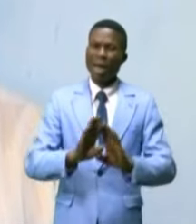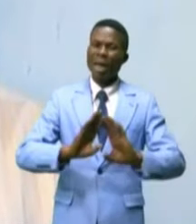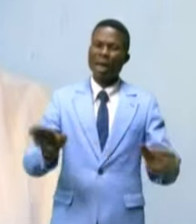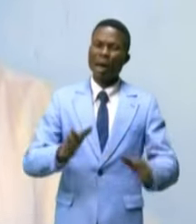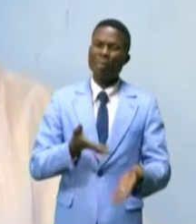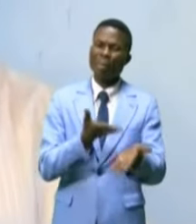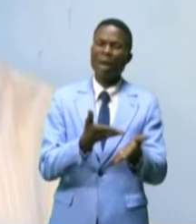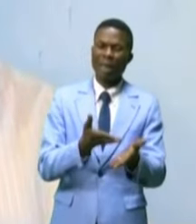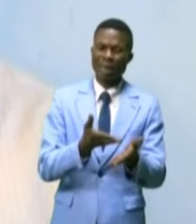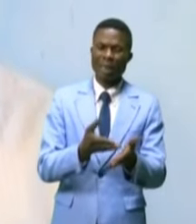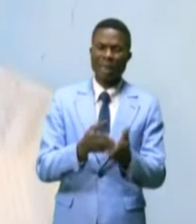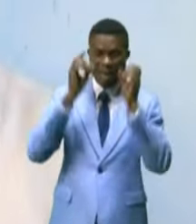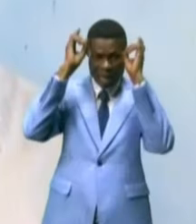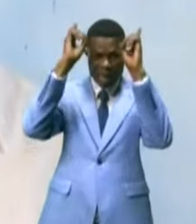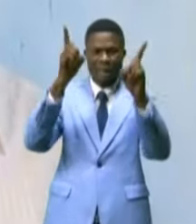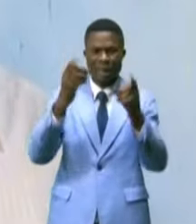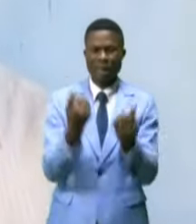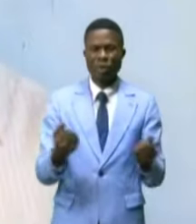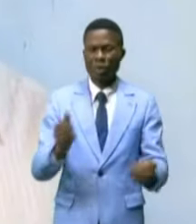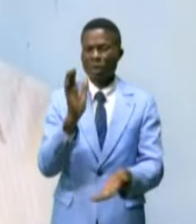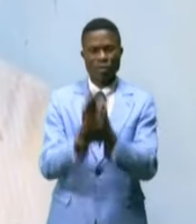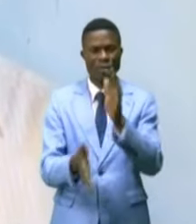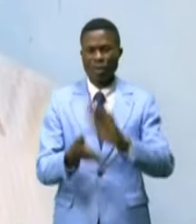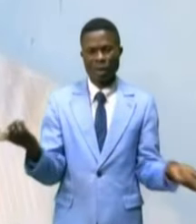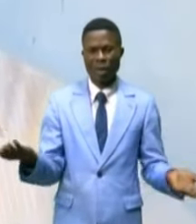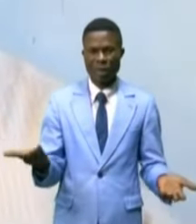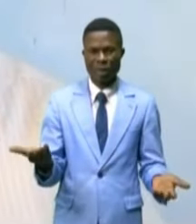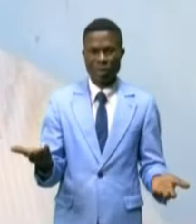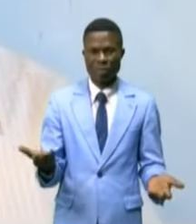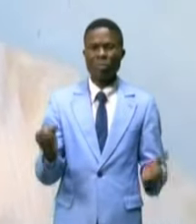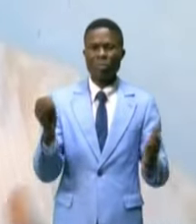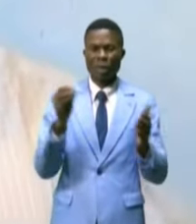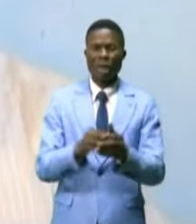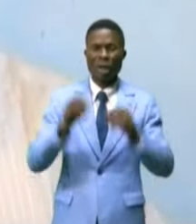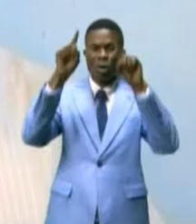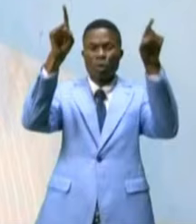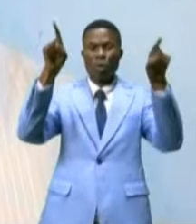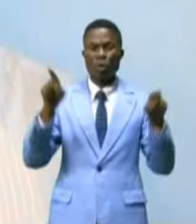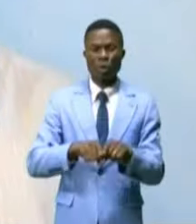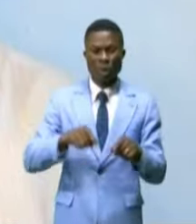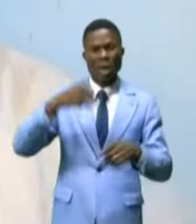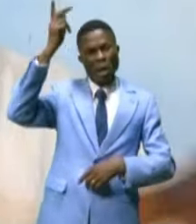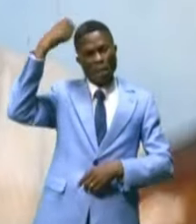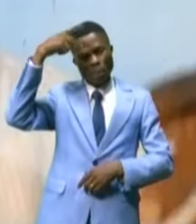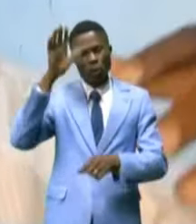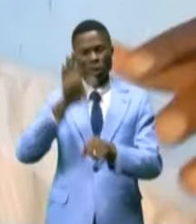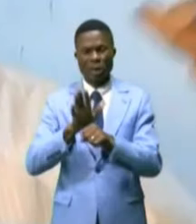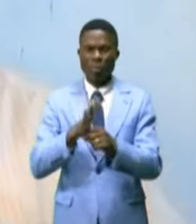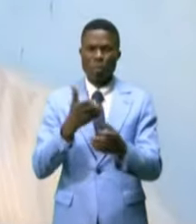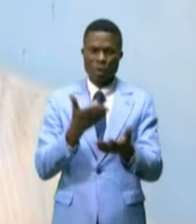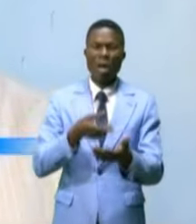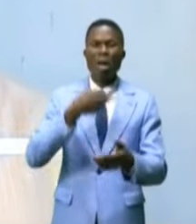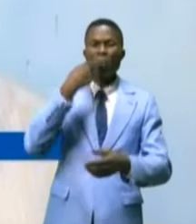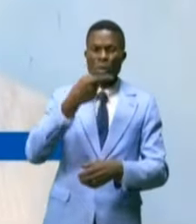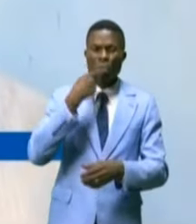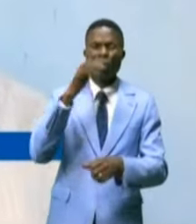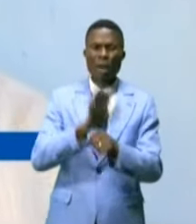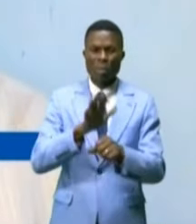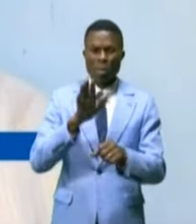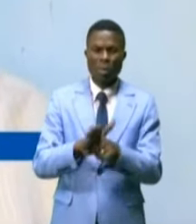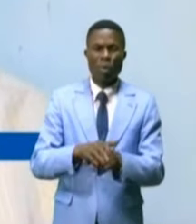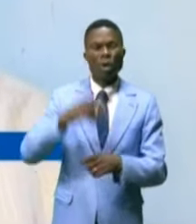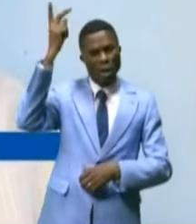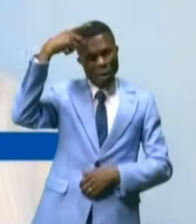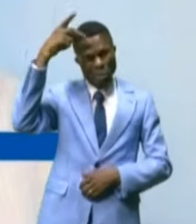le contenu est presque vide. Nous avons également de télé politisées, où on parle rien que